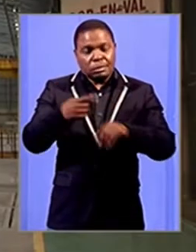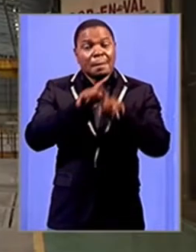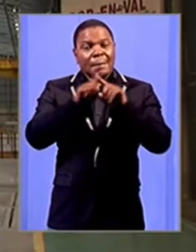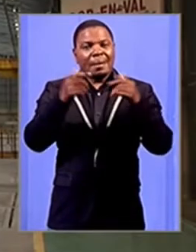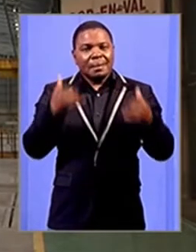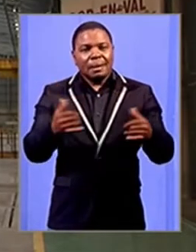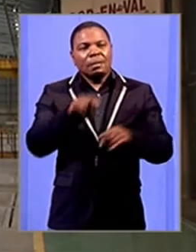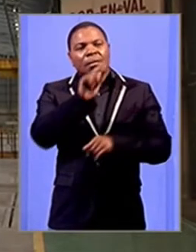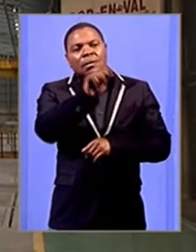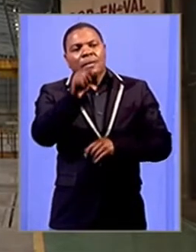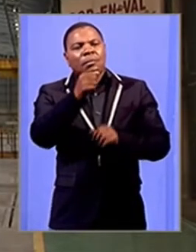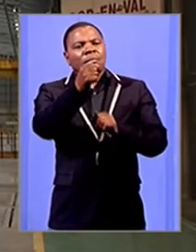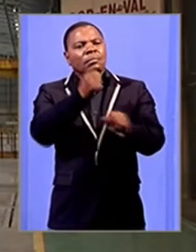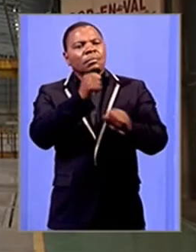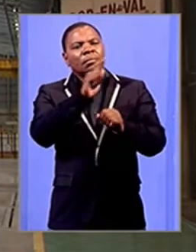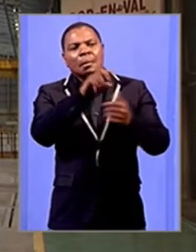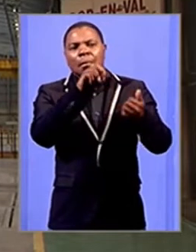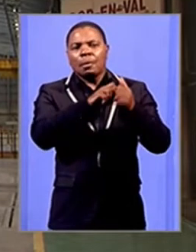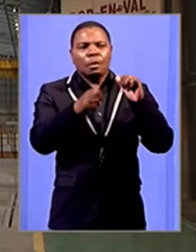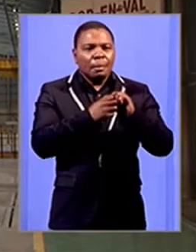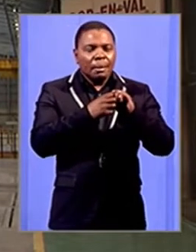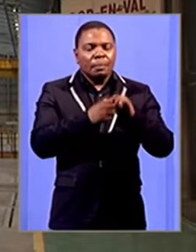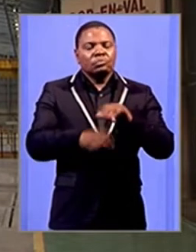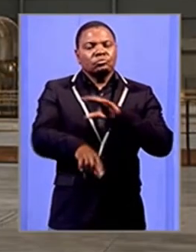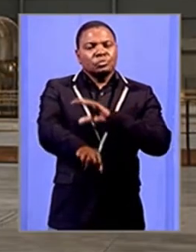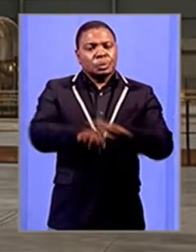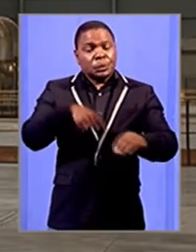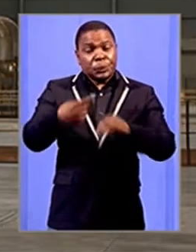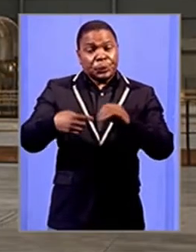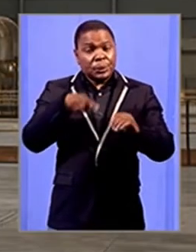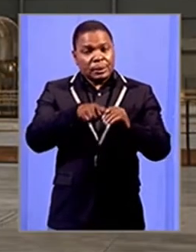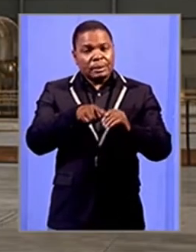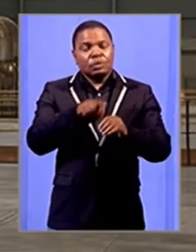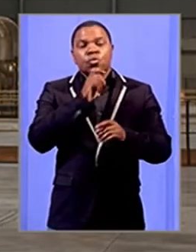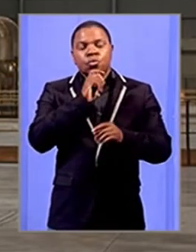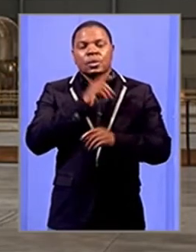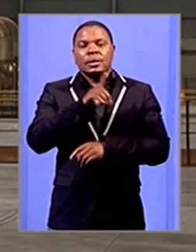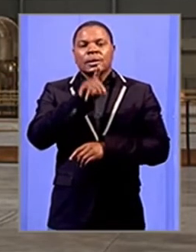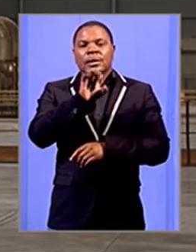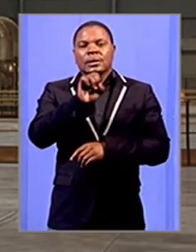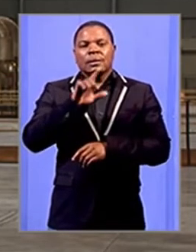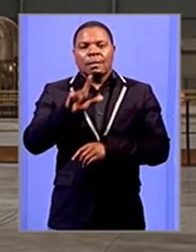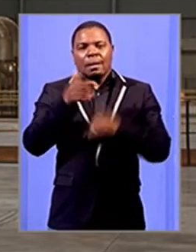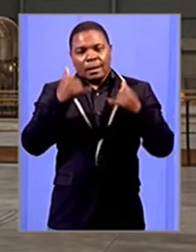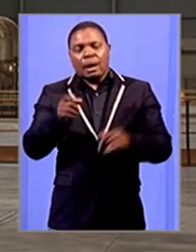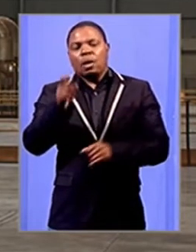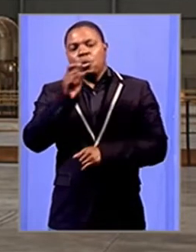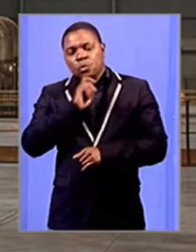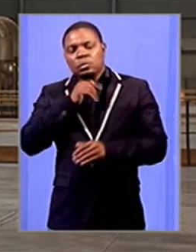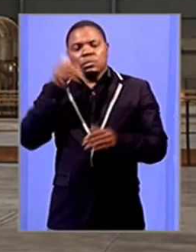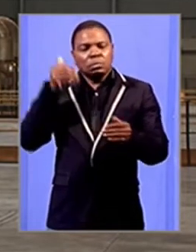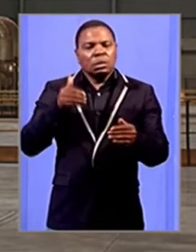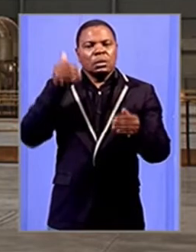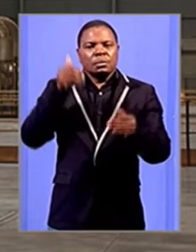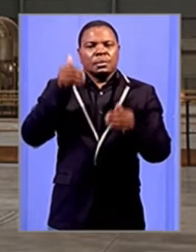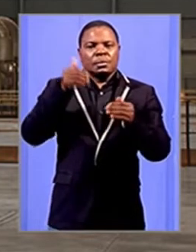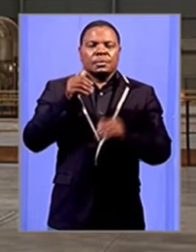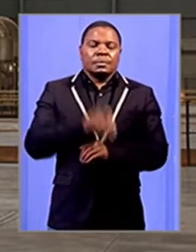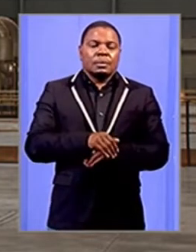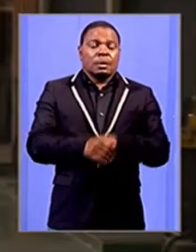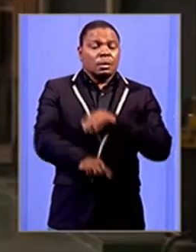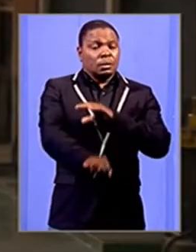mathata diteisheneng tsa phepelo ya motlakase di-generator tsena tse fehlang motlakase ka diesel di ile tsa tlameha ho sebediswa kgafetsa. Di-generator